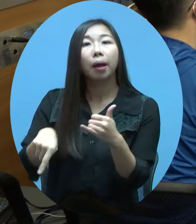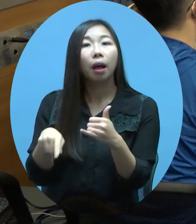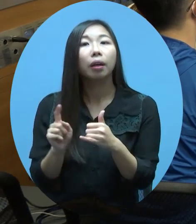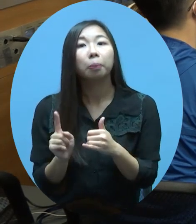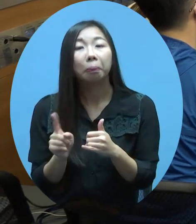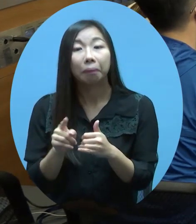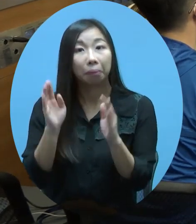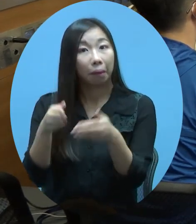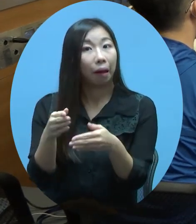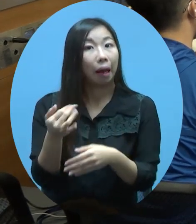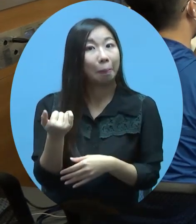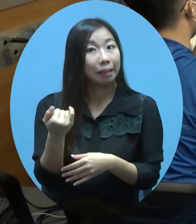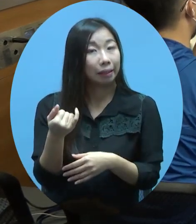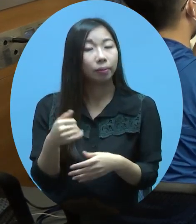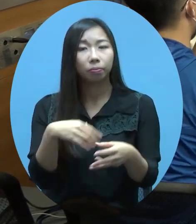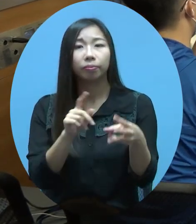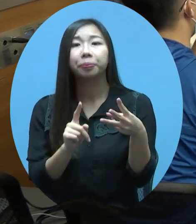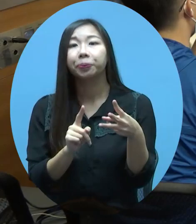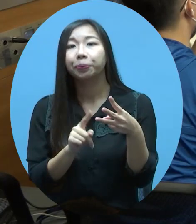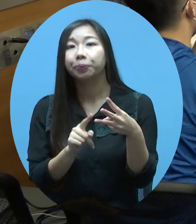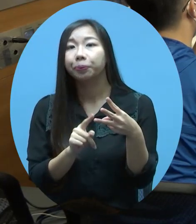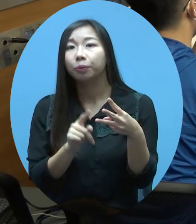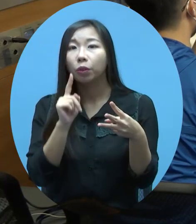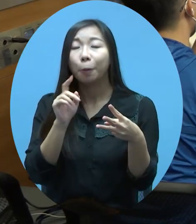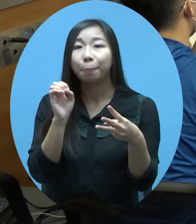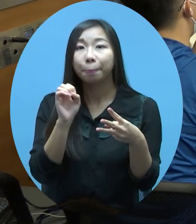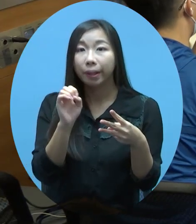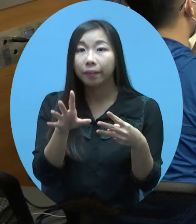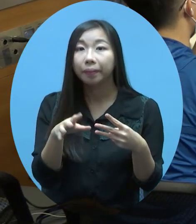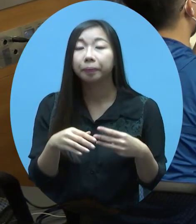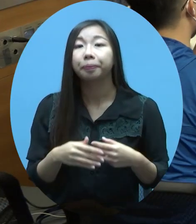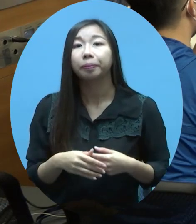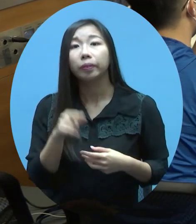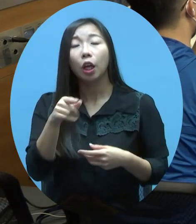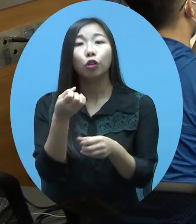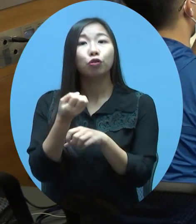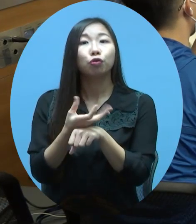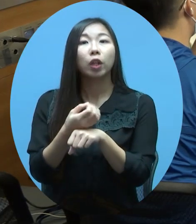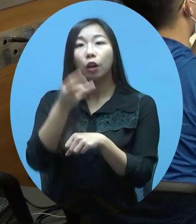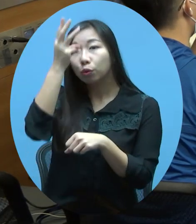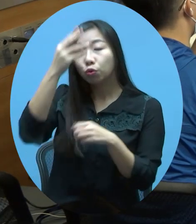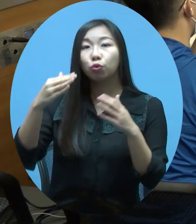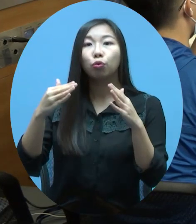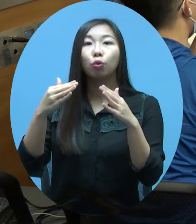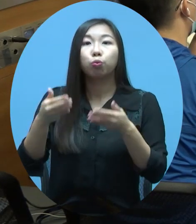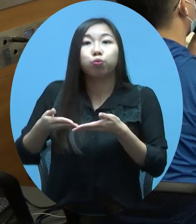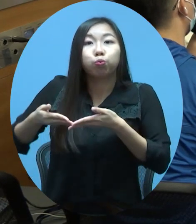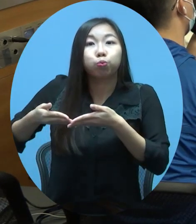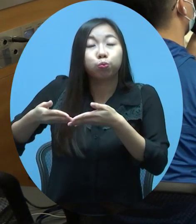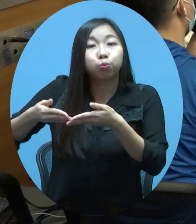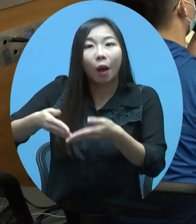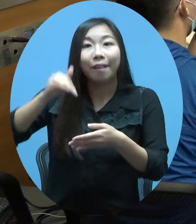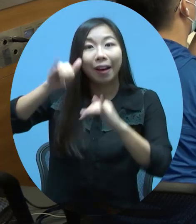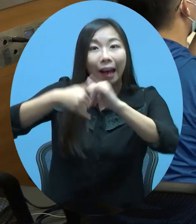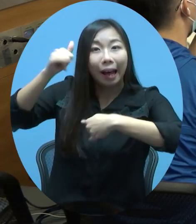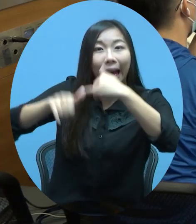針對呢個情況。第三就係問翻，即係喺鑽石公主號即係遊輪翻嚟嘅即係一啲人啦，咁見